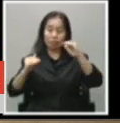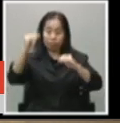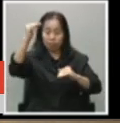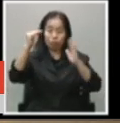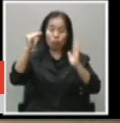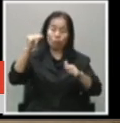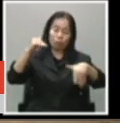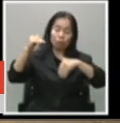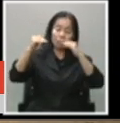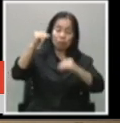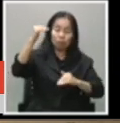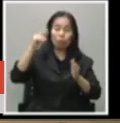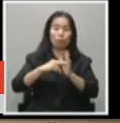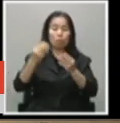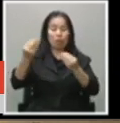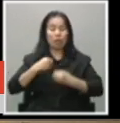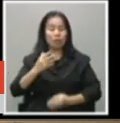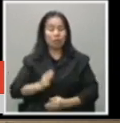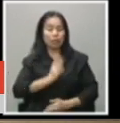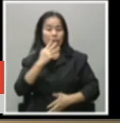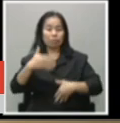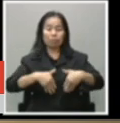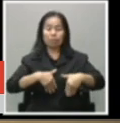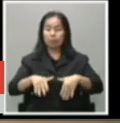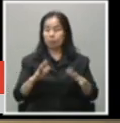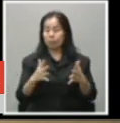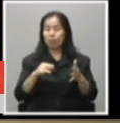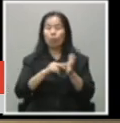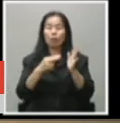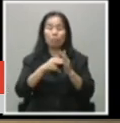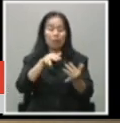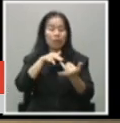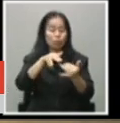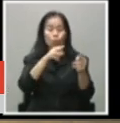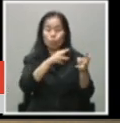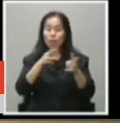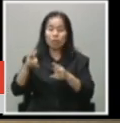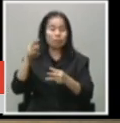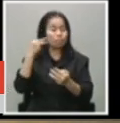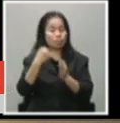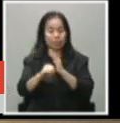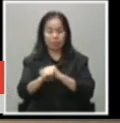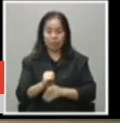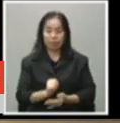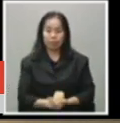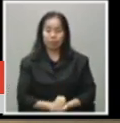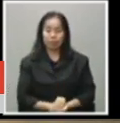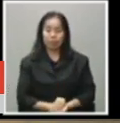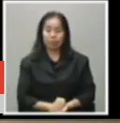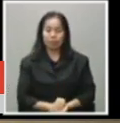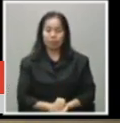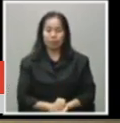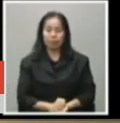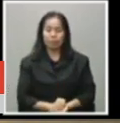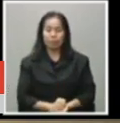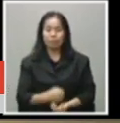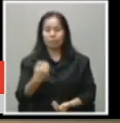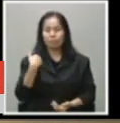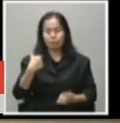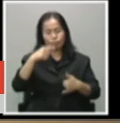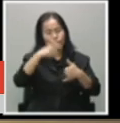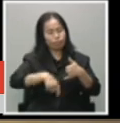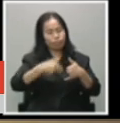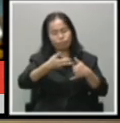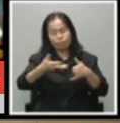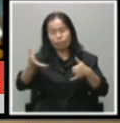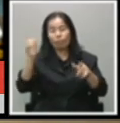สิ่งใดผิดนั่นคือความผิดพลาดในการสื่อสารของท่านค่ะแล้วก็ยังมีอีกหลายๆข้อนะคะที่ฉันตัด